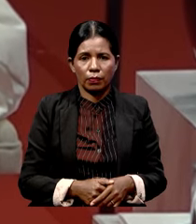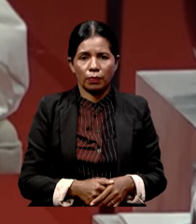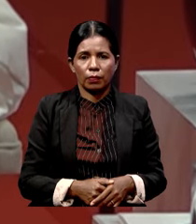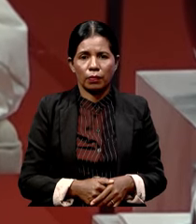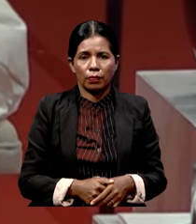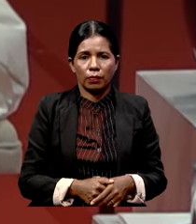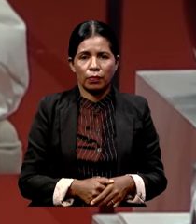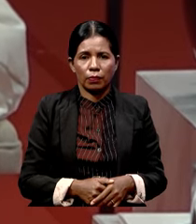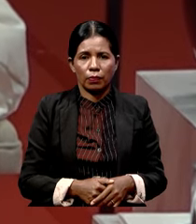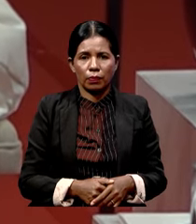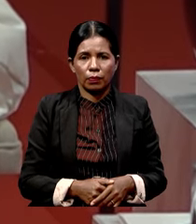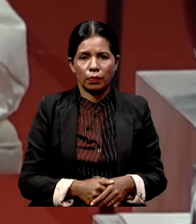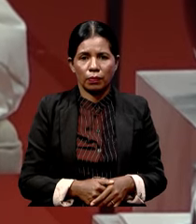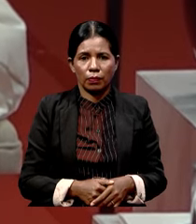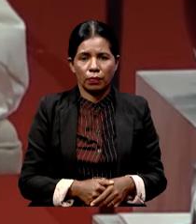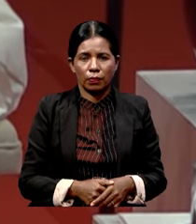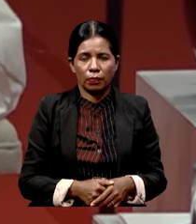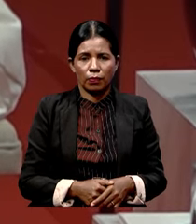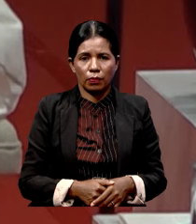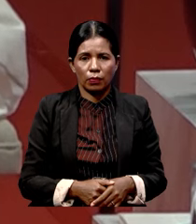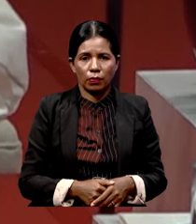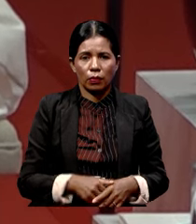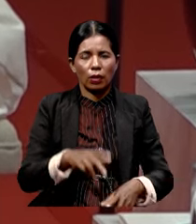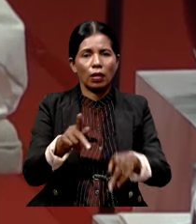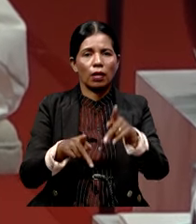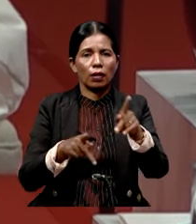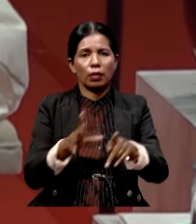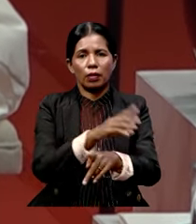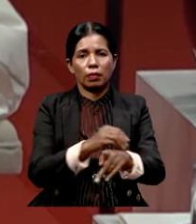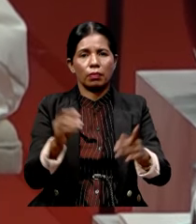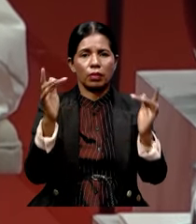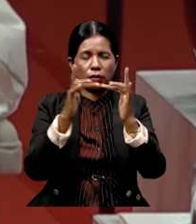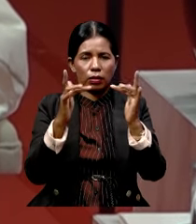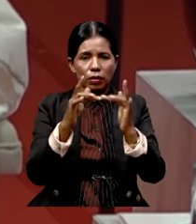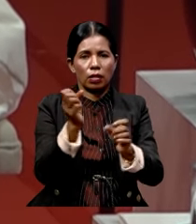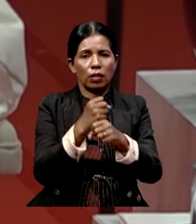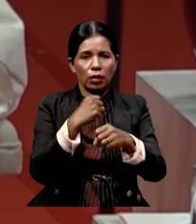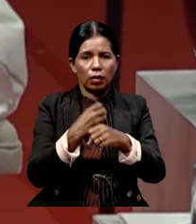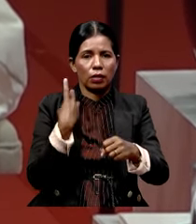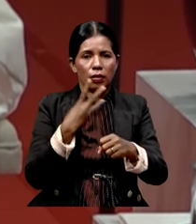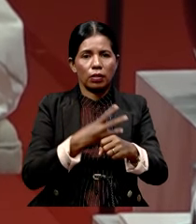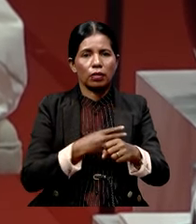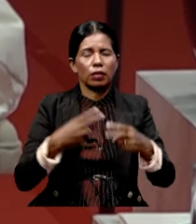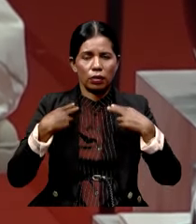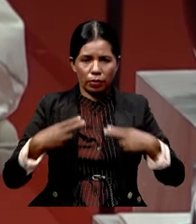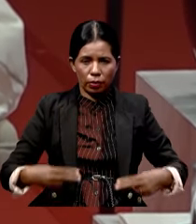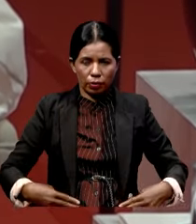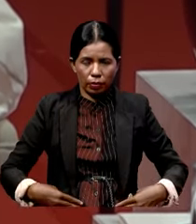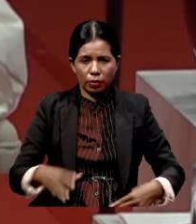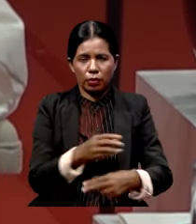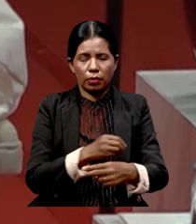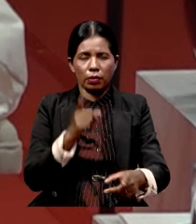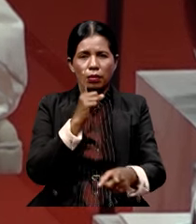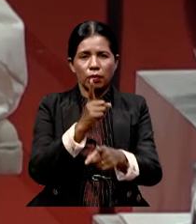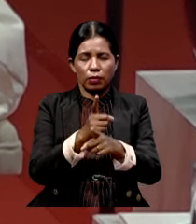dell'intelligenza artificiale. Inteligência artificial label haloita atuhalua kuda relação humana nebe real no